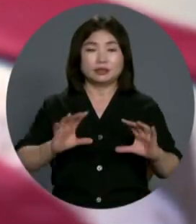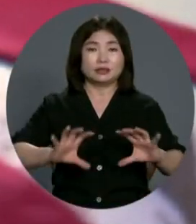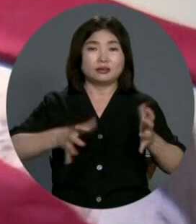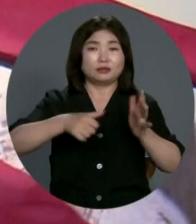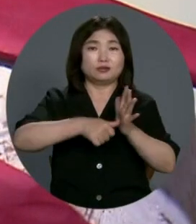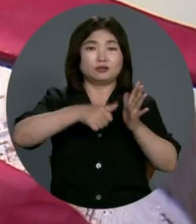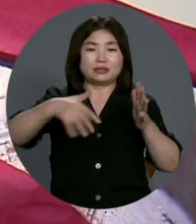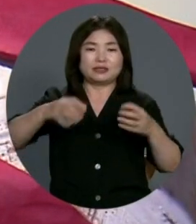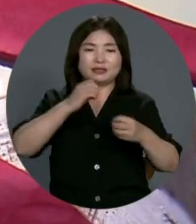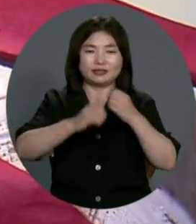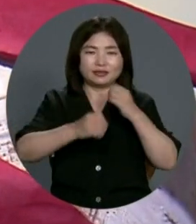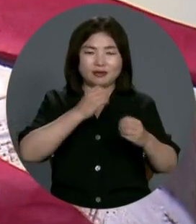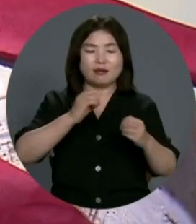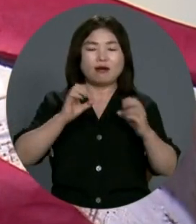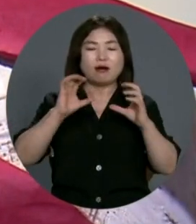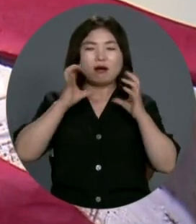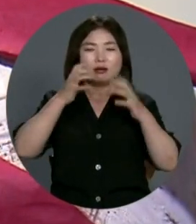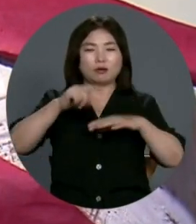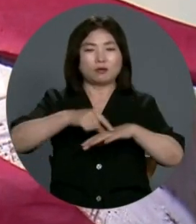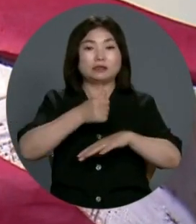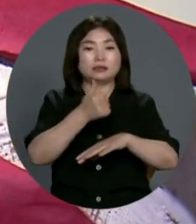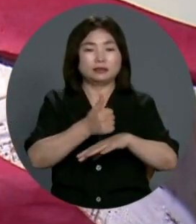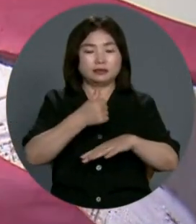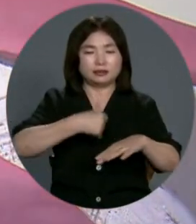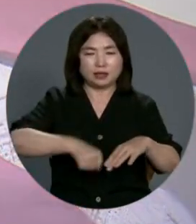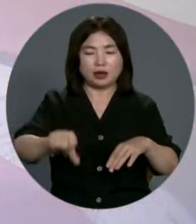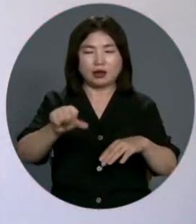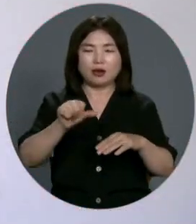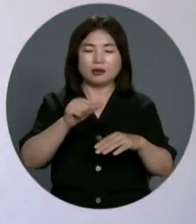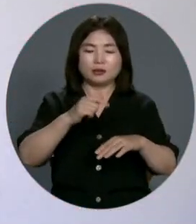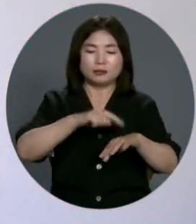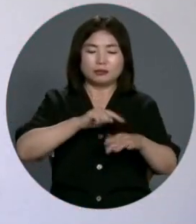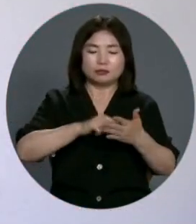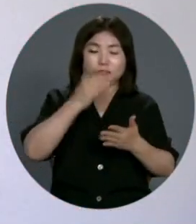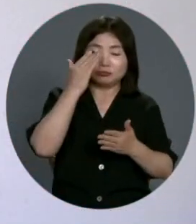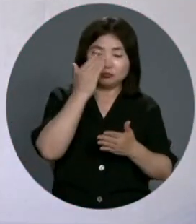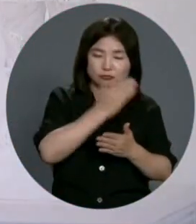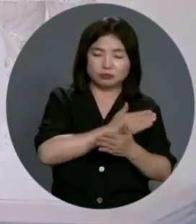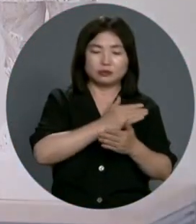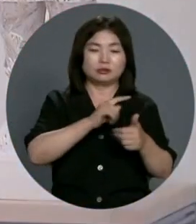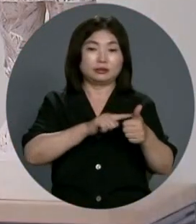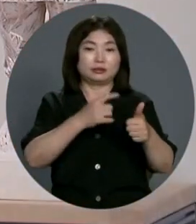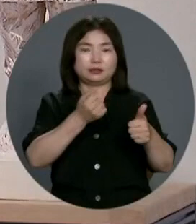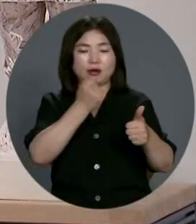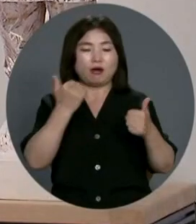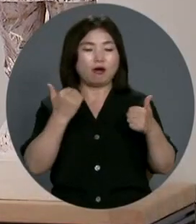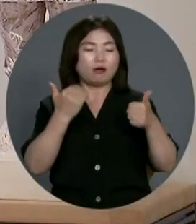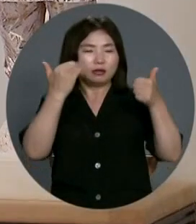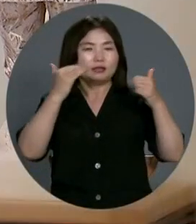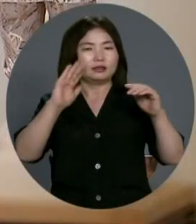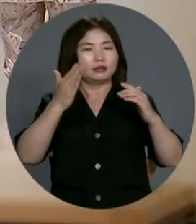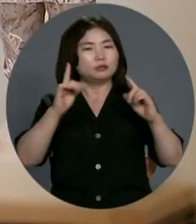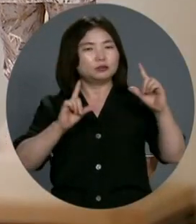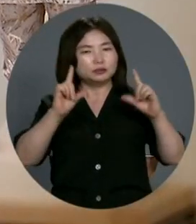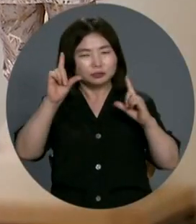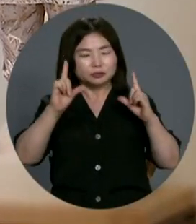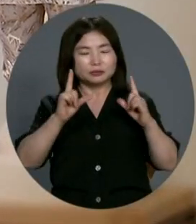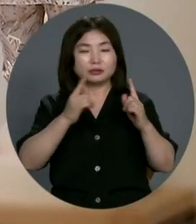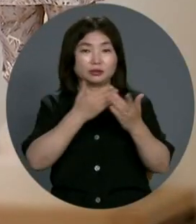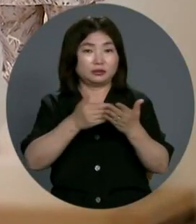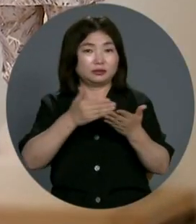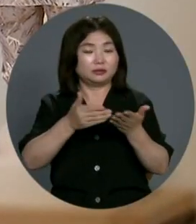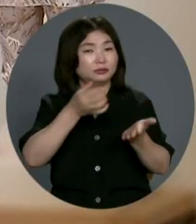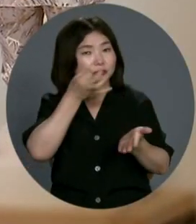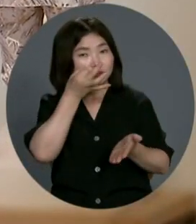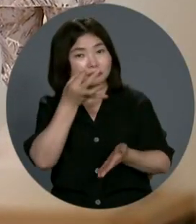세계적으로 유명한 소설 어린 왕자. 작가는 순수한 마음을 가진 어린 왕자가 어른이 된 모습을 작품으로 표현하고